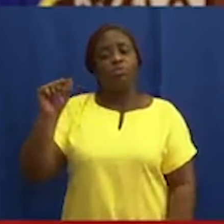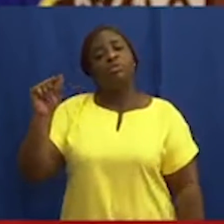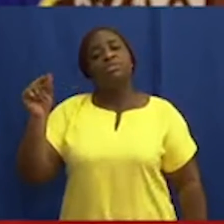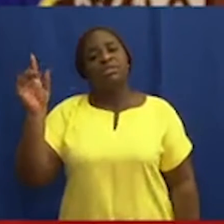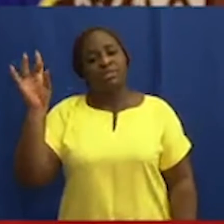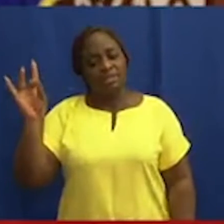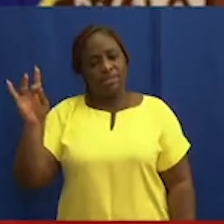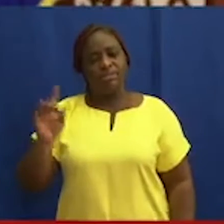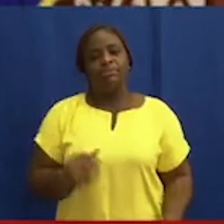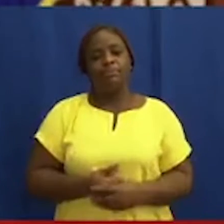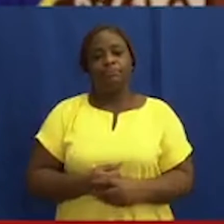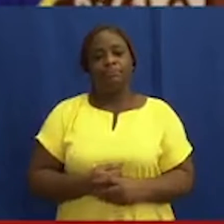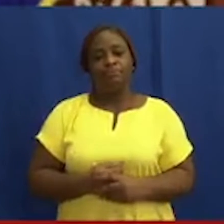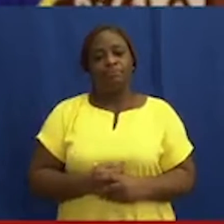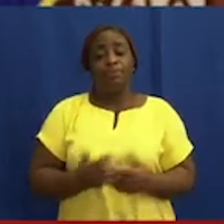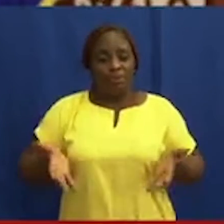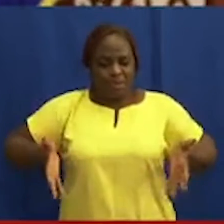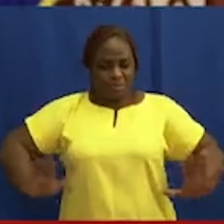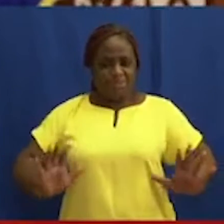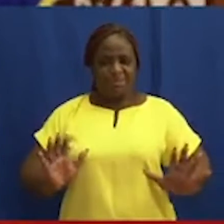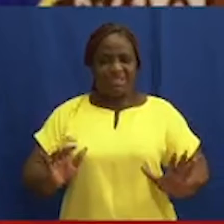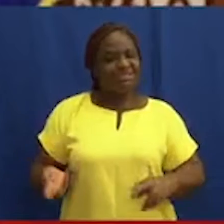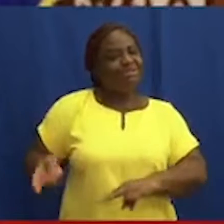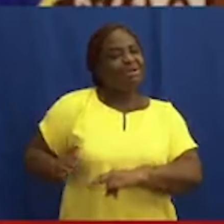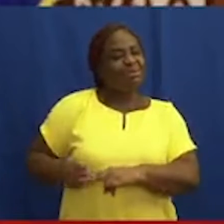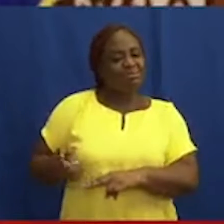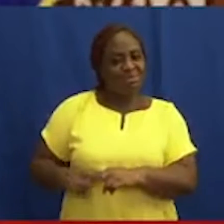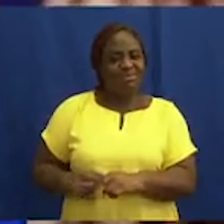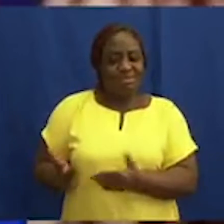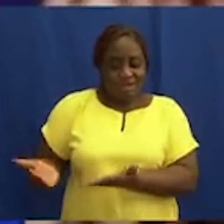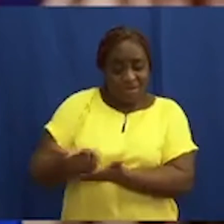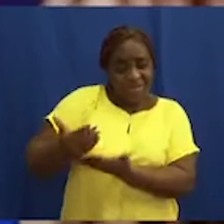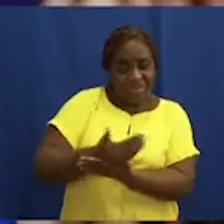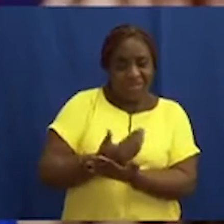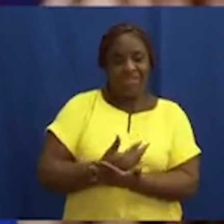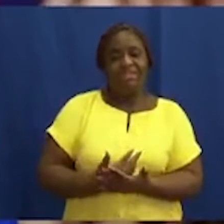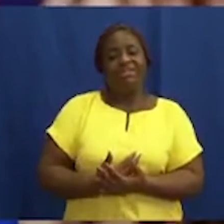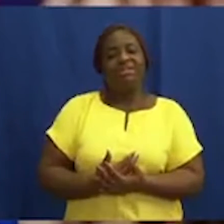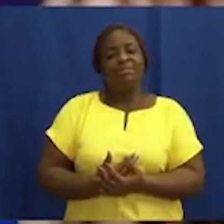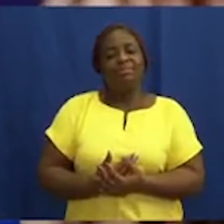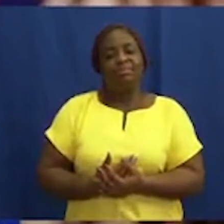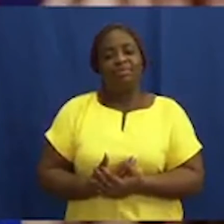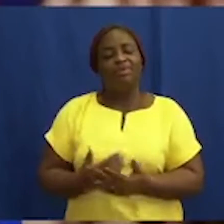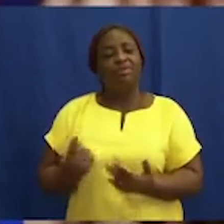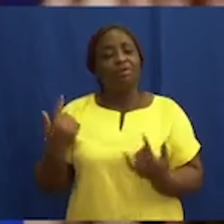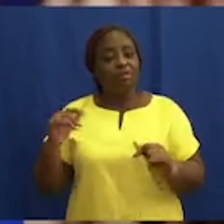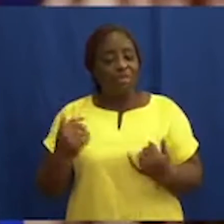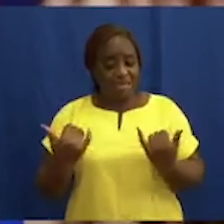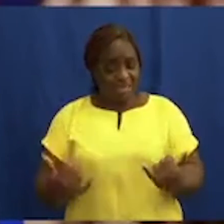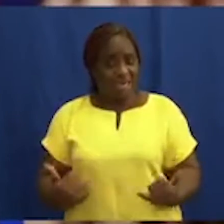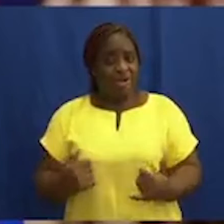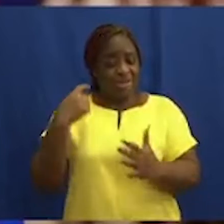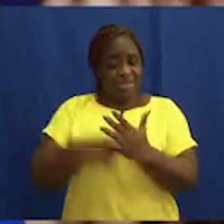shafi taliya da sauran su da kuma ainihin kayan tande-tande da ruwan sha da kuma